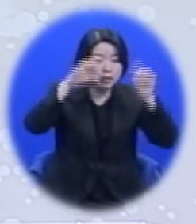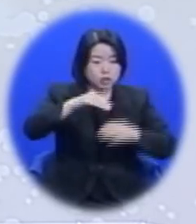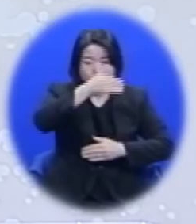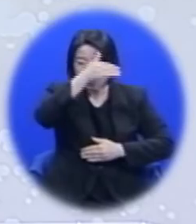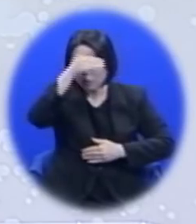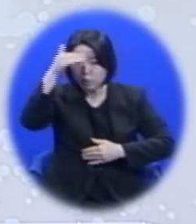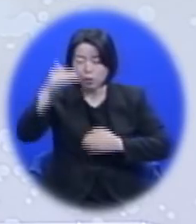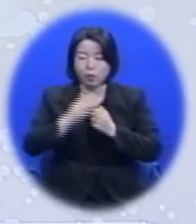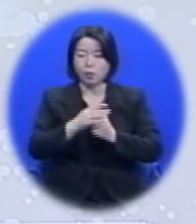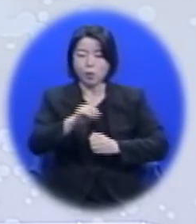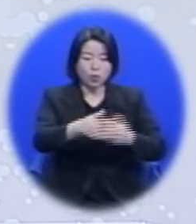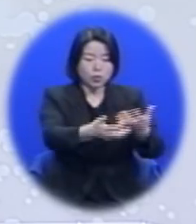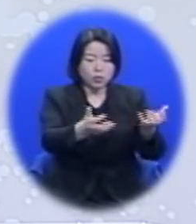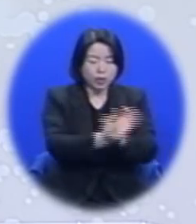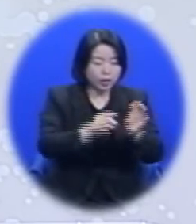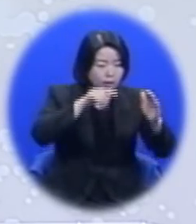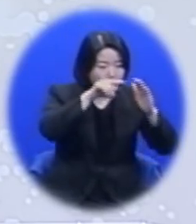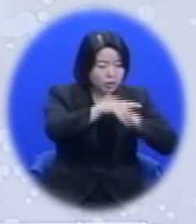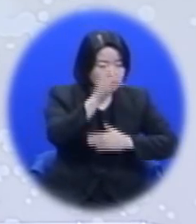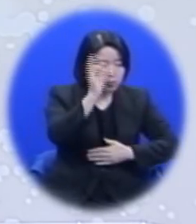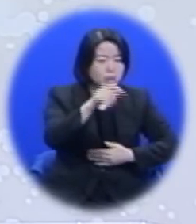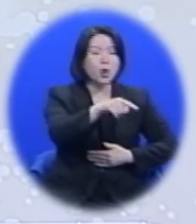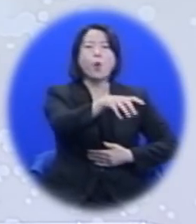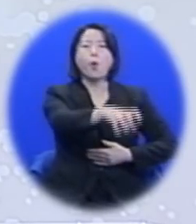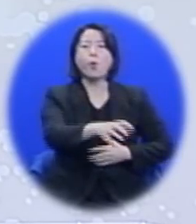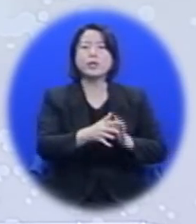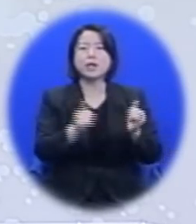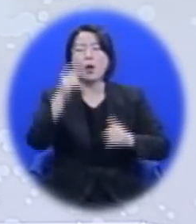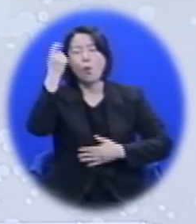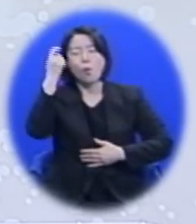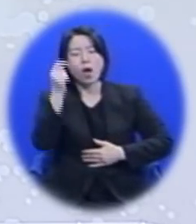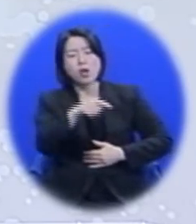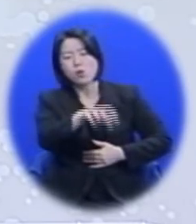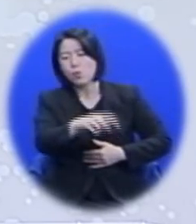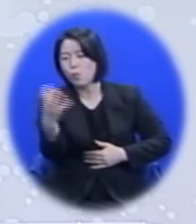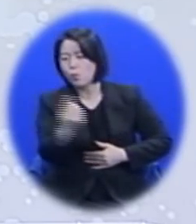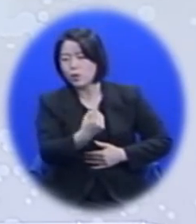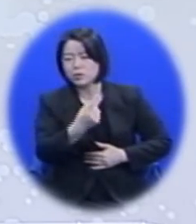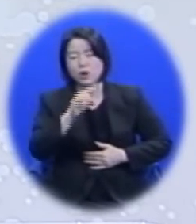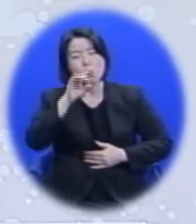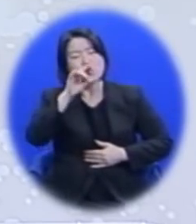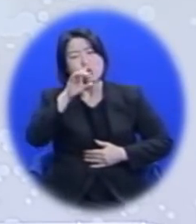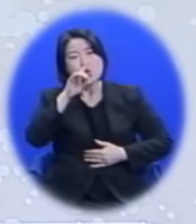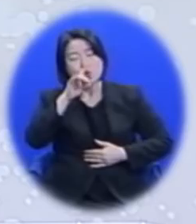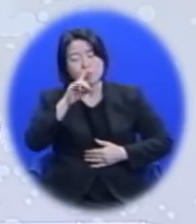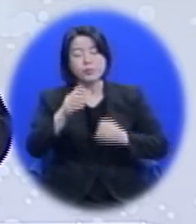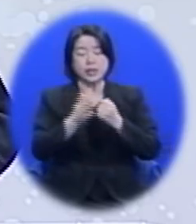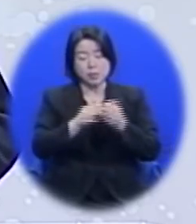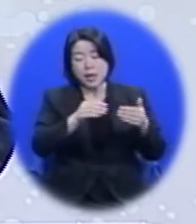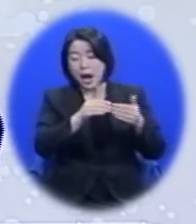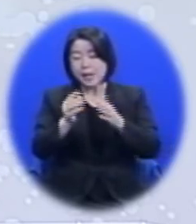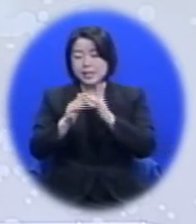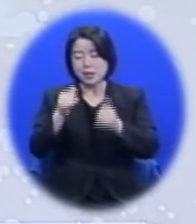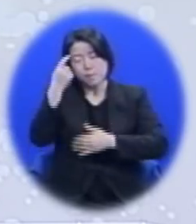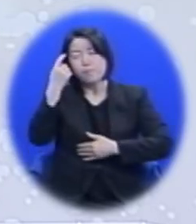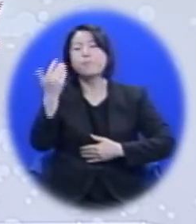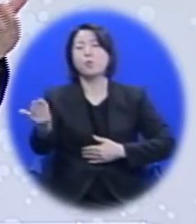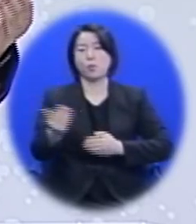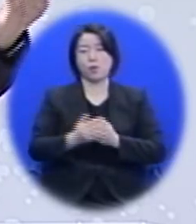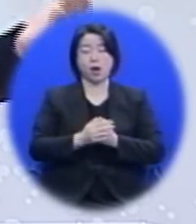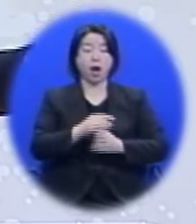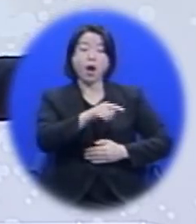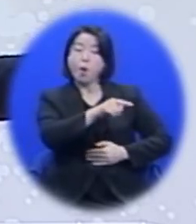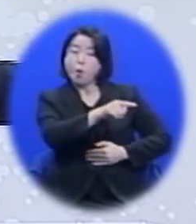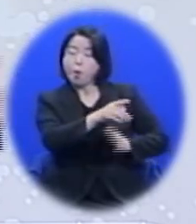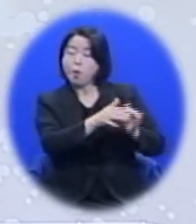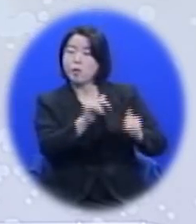갔더니 거기에 있는 사람들이 왜 이곳에 왔을까 궁금해서 안내하는 사람에게 물어봅니다. 저